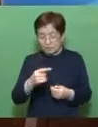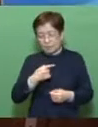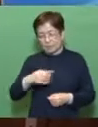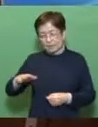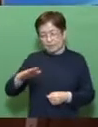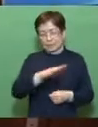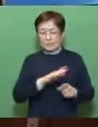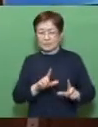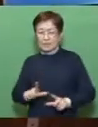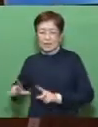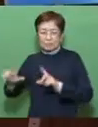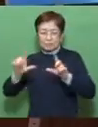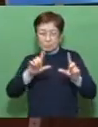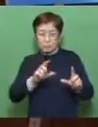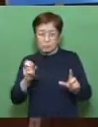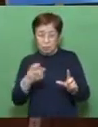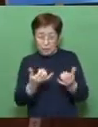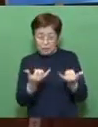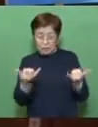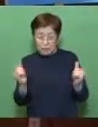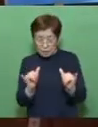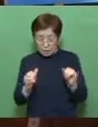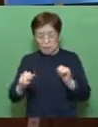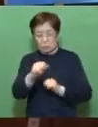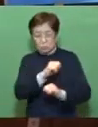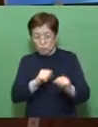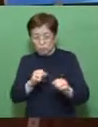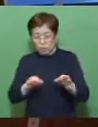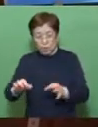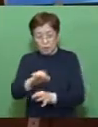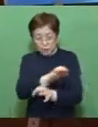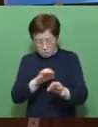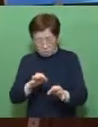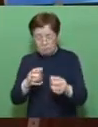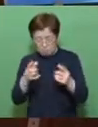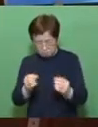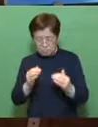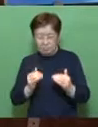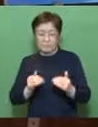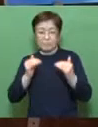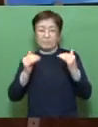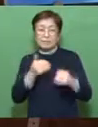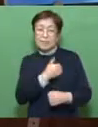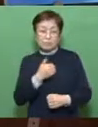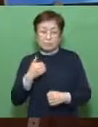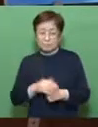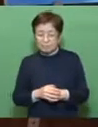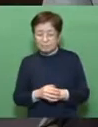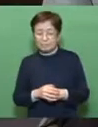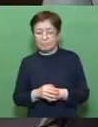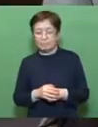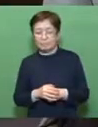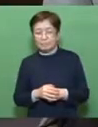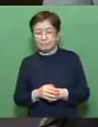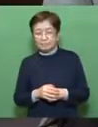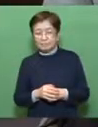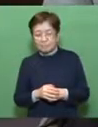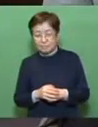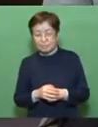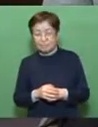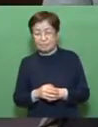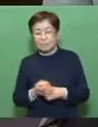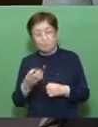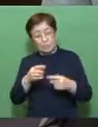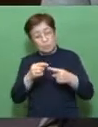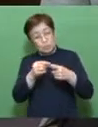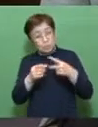もそして社会活動も経済もはい展開できるわけですのででもう